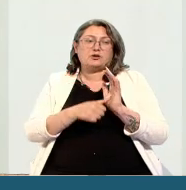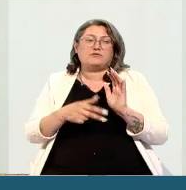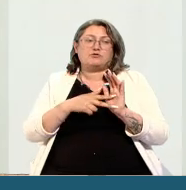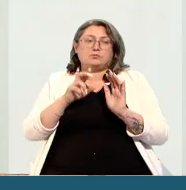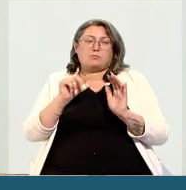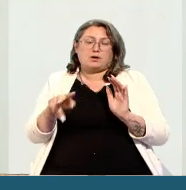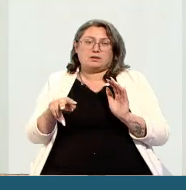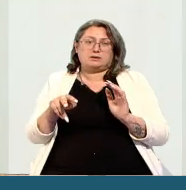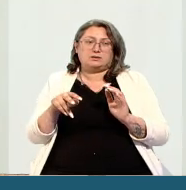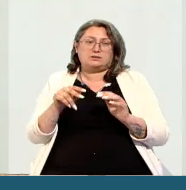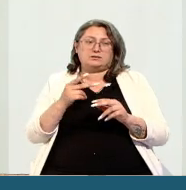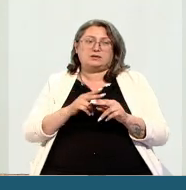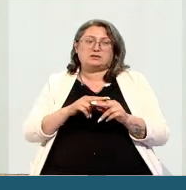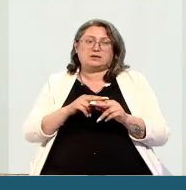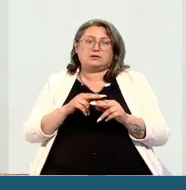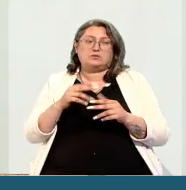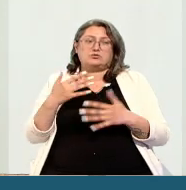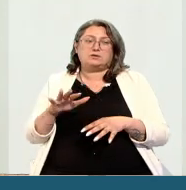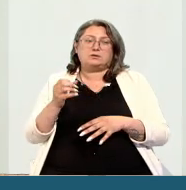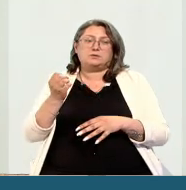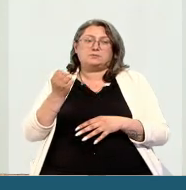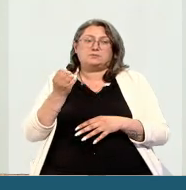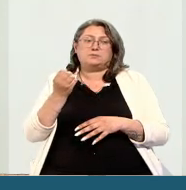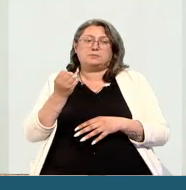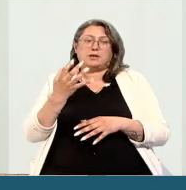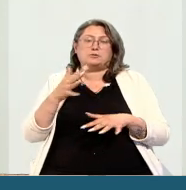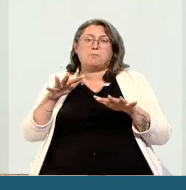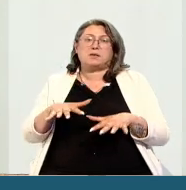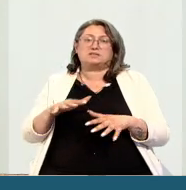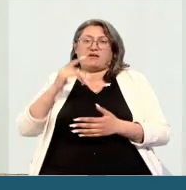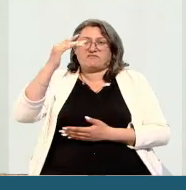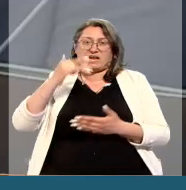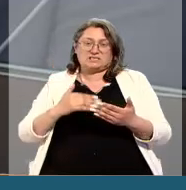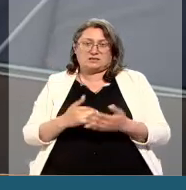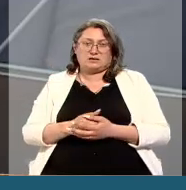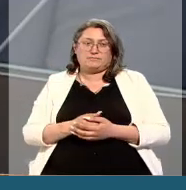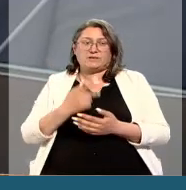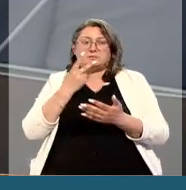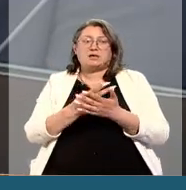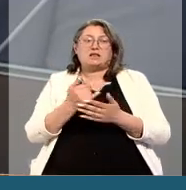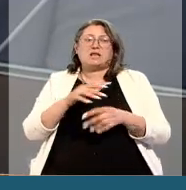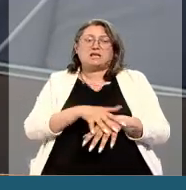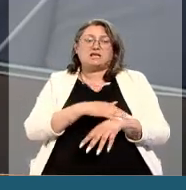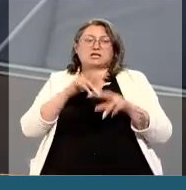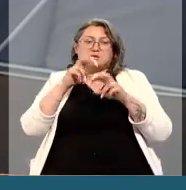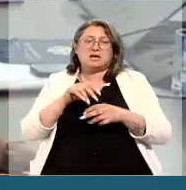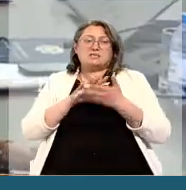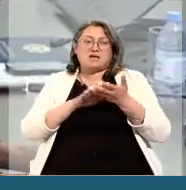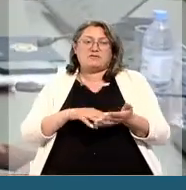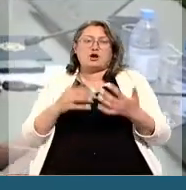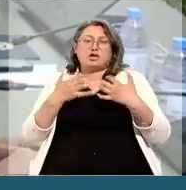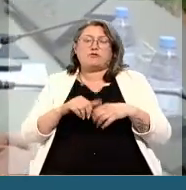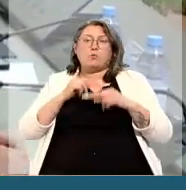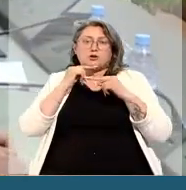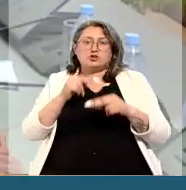52,68 балла, что соответствует уже 15-му. Место в рейтинге области. Несмотря на длительное рассмотрение заявок,